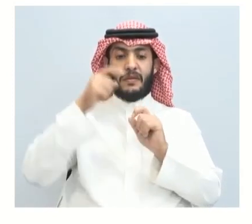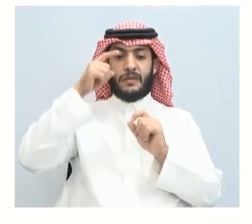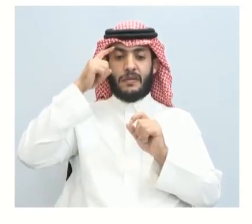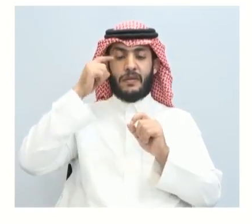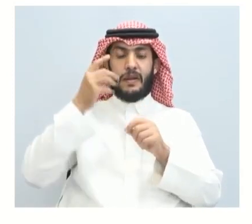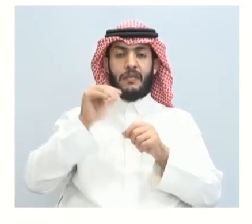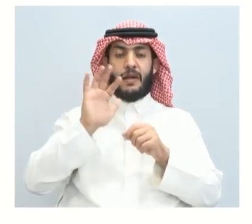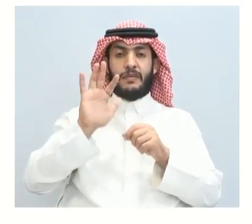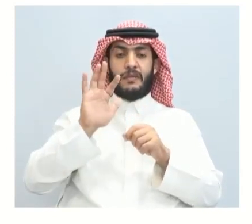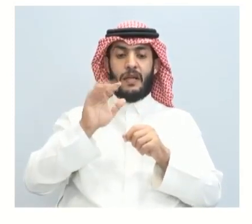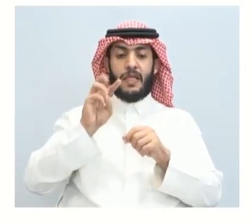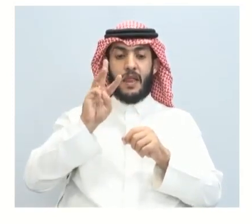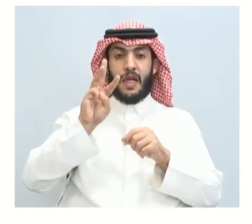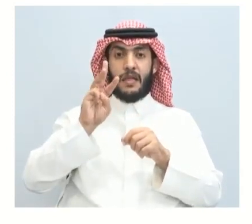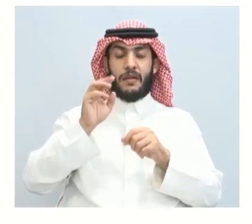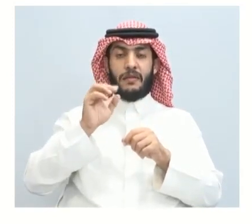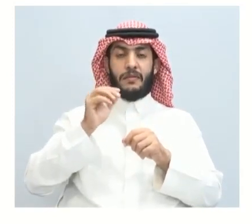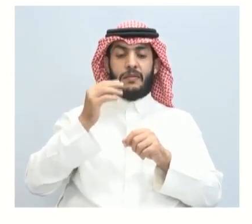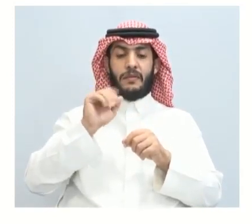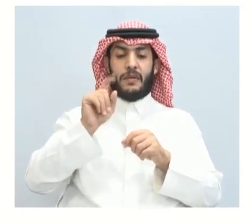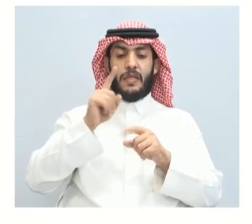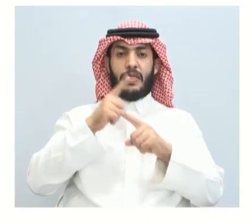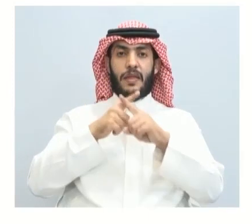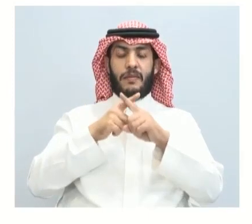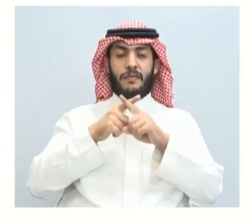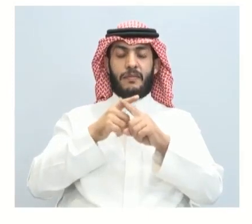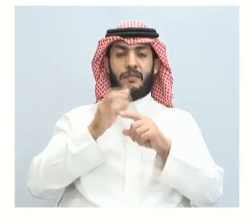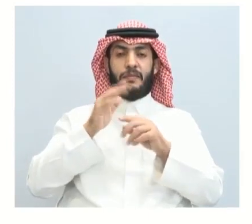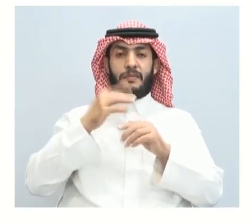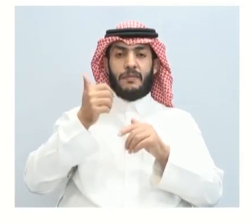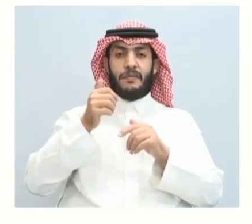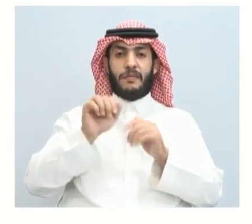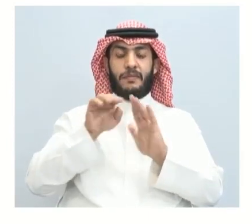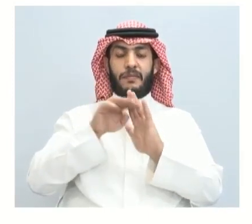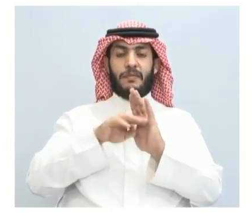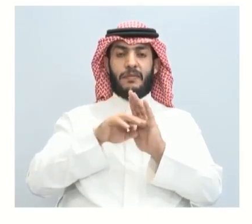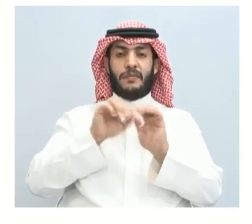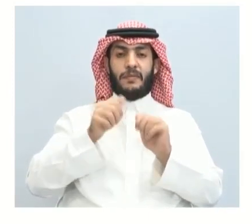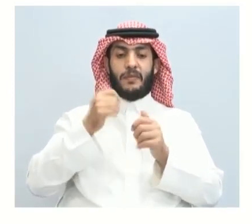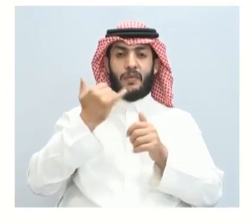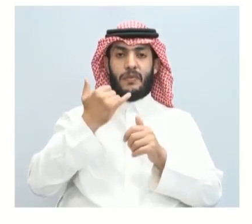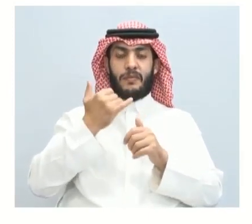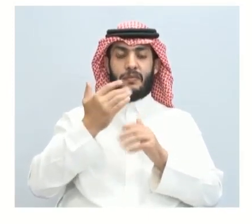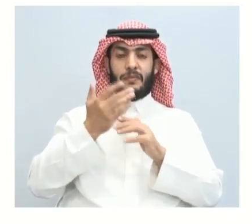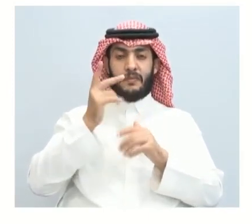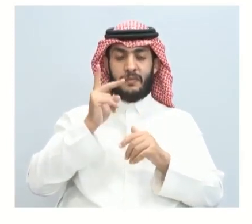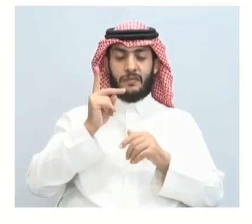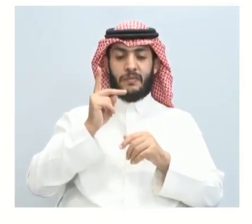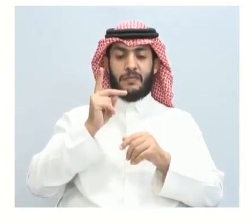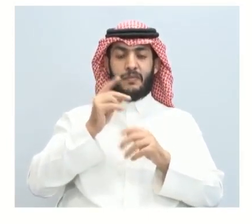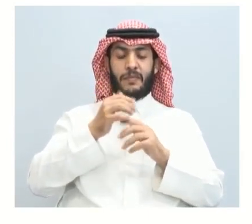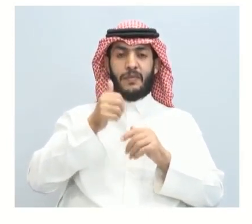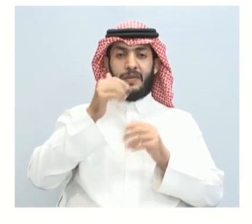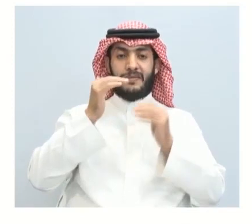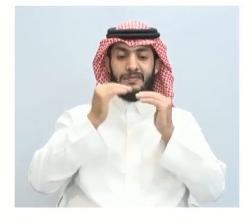بخمسه اول شيء تضرب بثلاثه ولا تطرح اول شيء نقوم بالضرب فاذا بالتالي ترتيب العمليات احيانا يكون مهم جدا فبالتالي يفضل